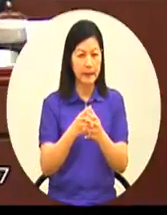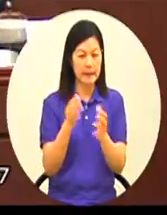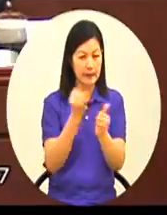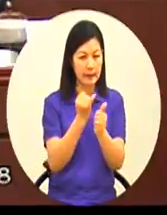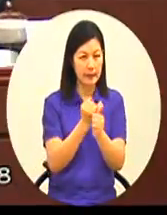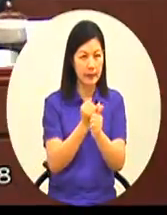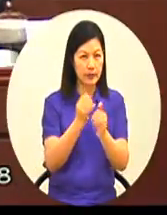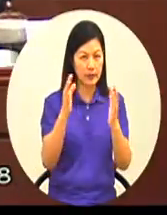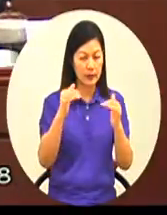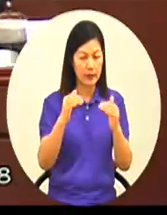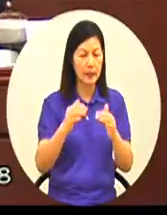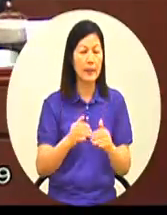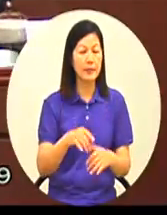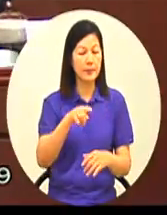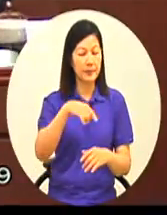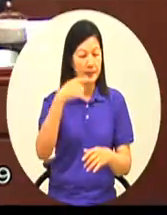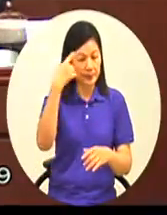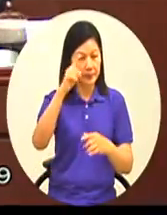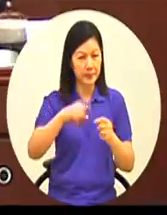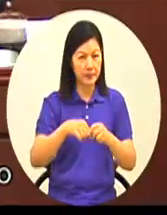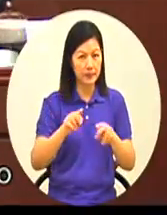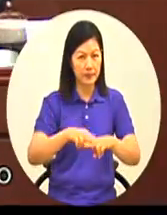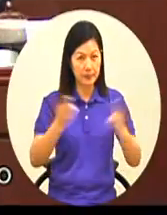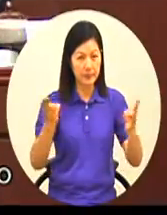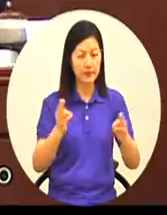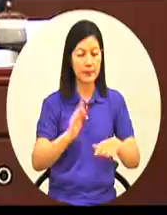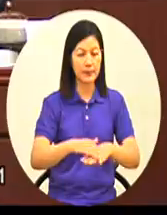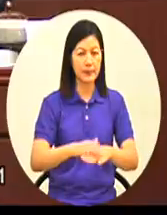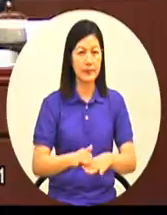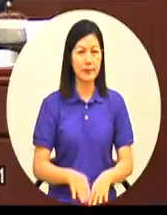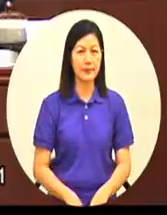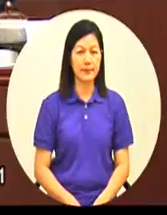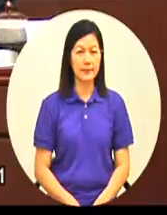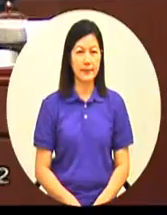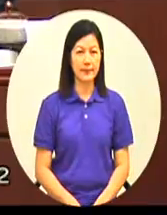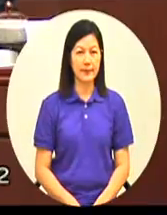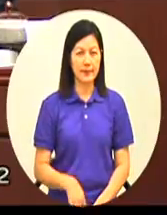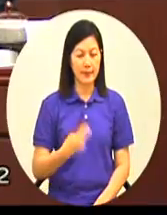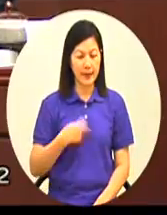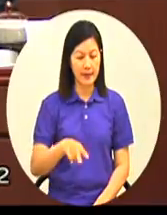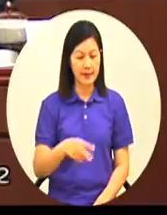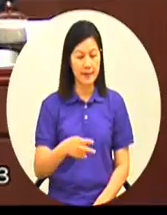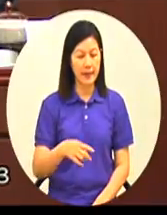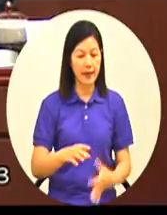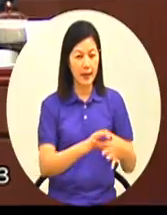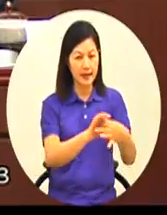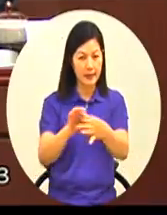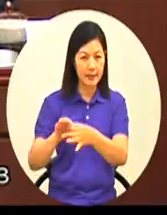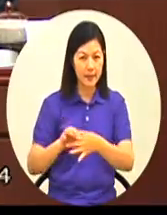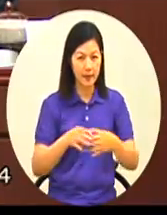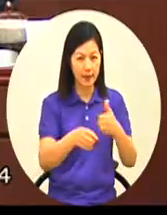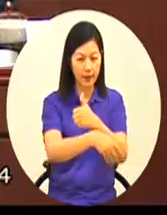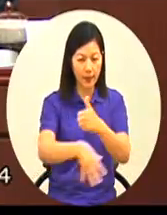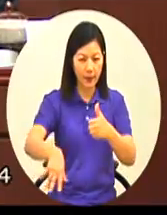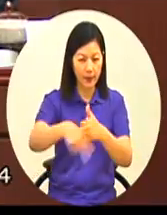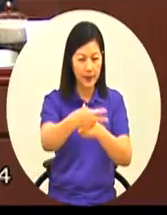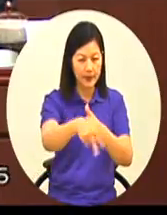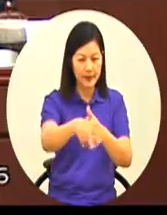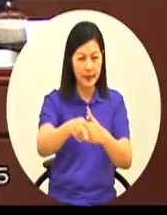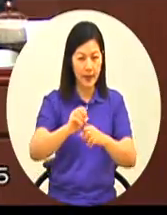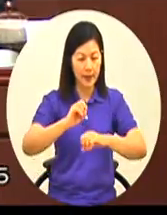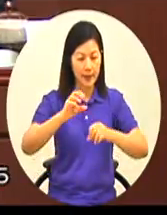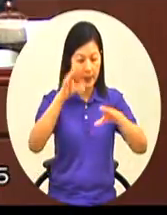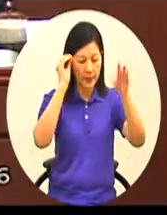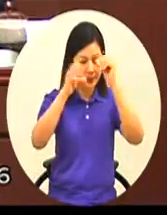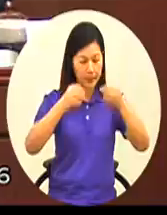们会开放，所以这个部分其实我们也会、跟我们的相关的这些、做在讯息上的一个揭